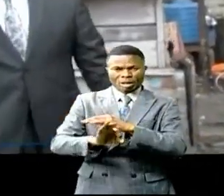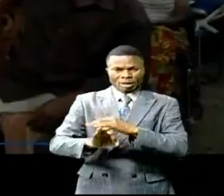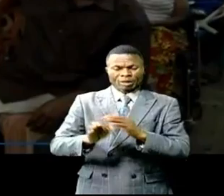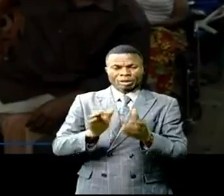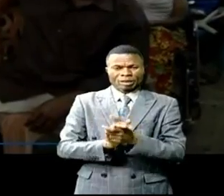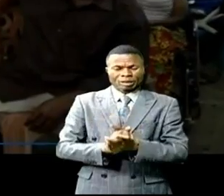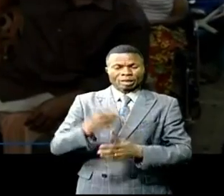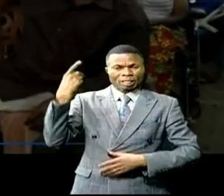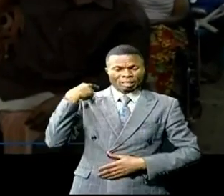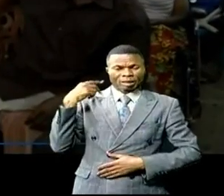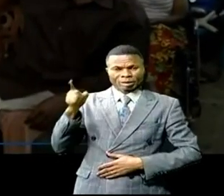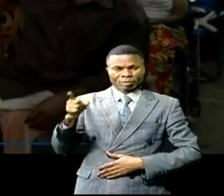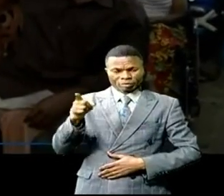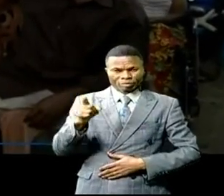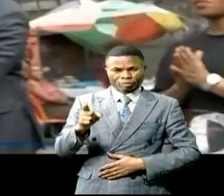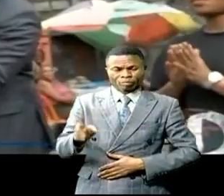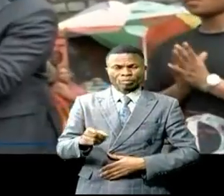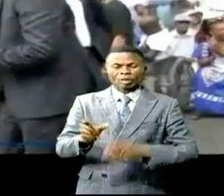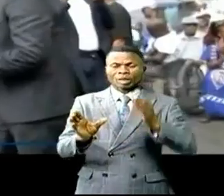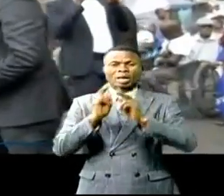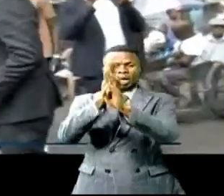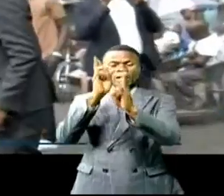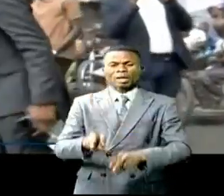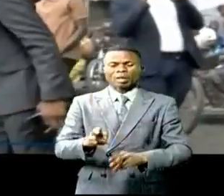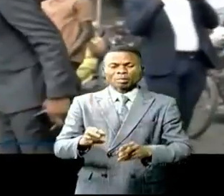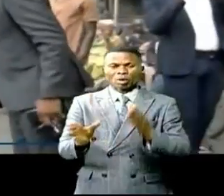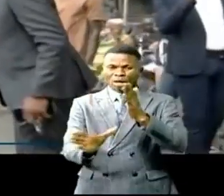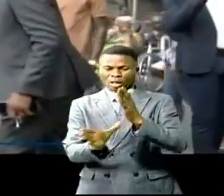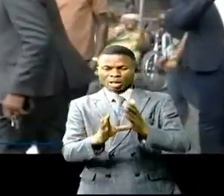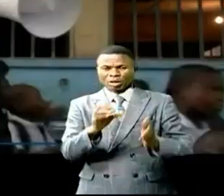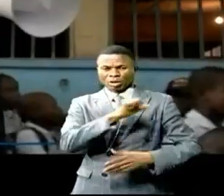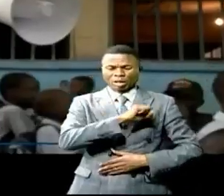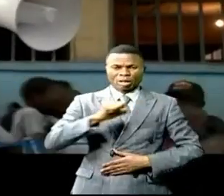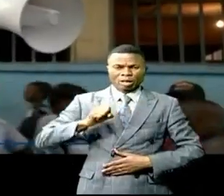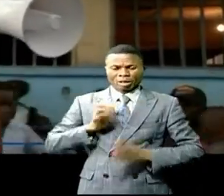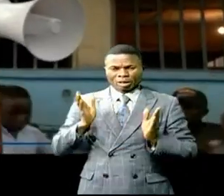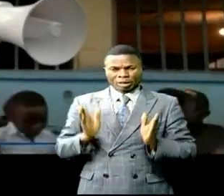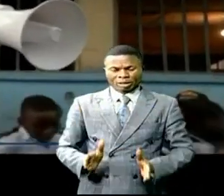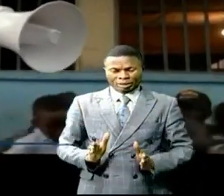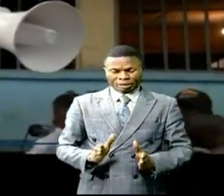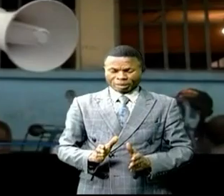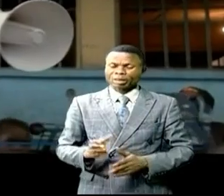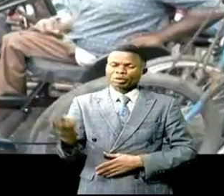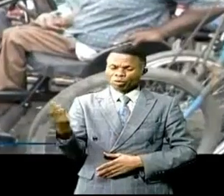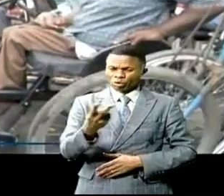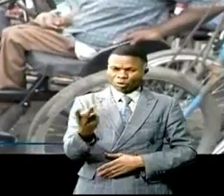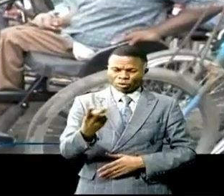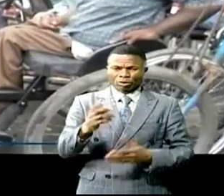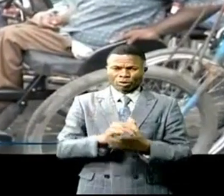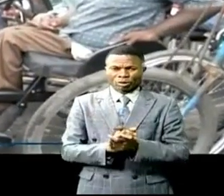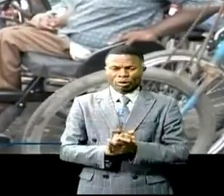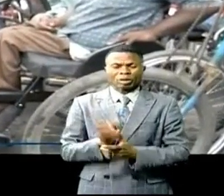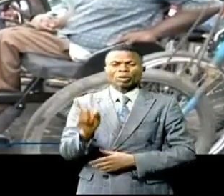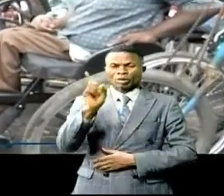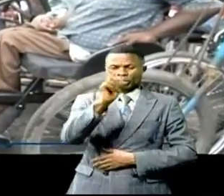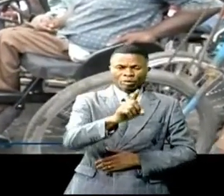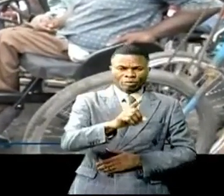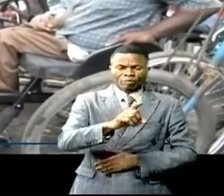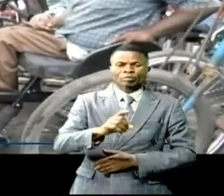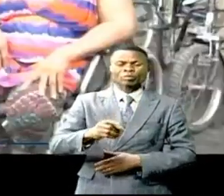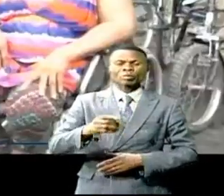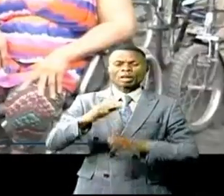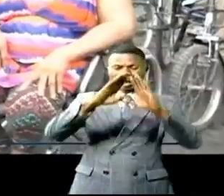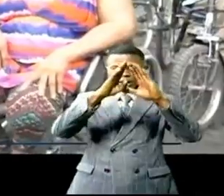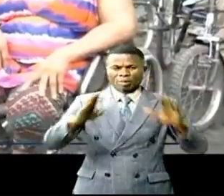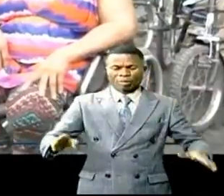Nathalie Boulansung, rapporteur adjoint du Sénat, conduite par son coordinateur national, Maître Germain Mopassa Ounda, s'est rendu au centre d'accueil et